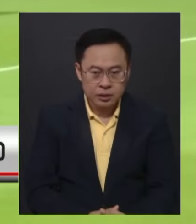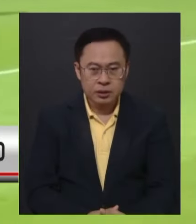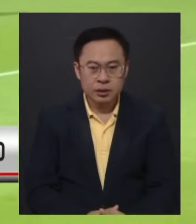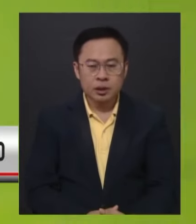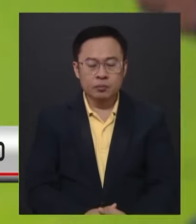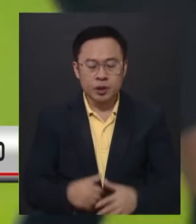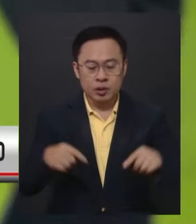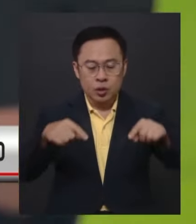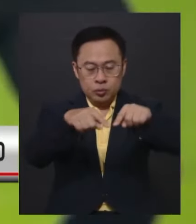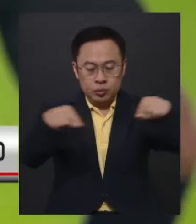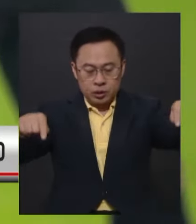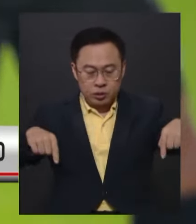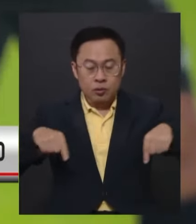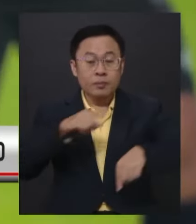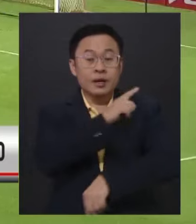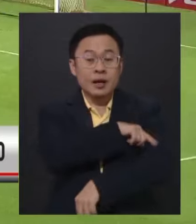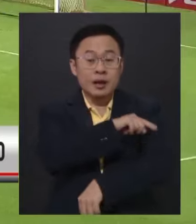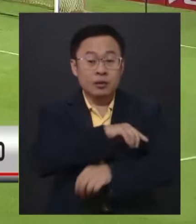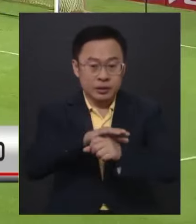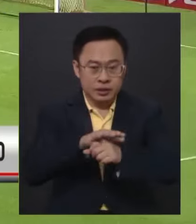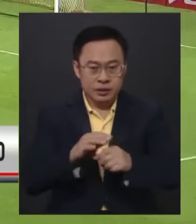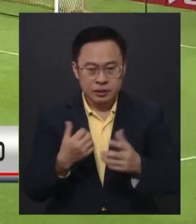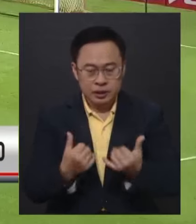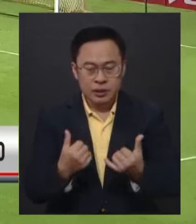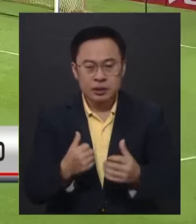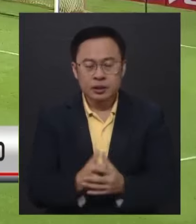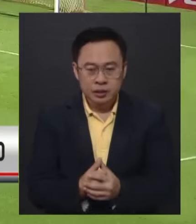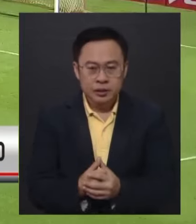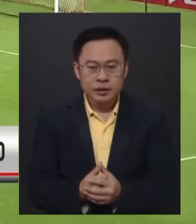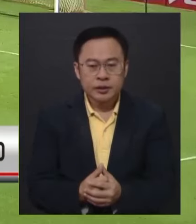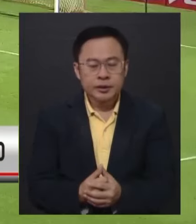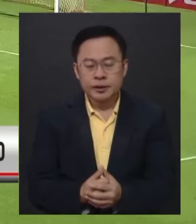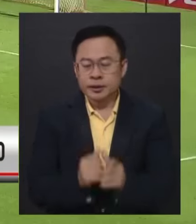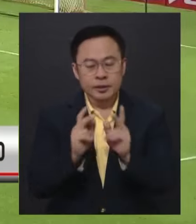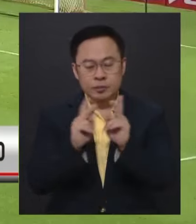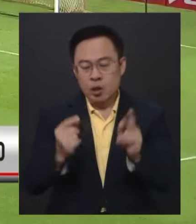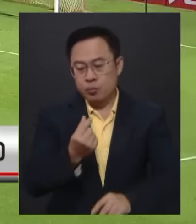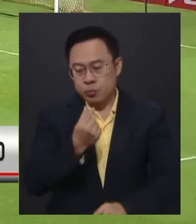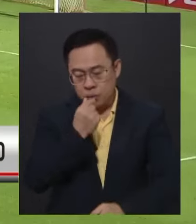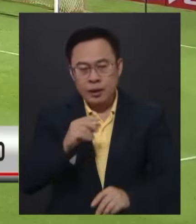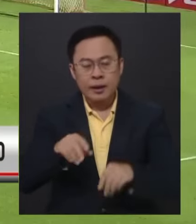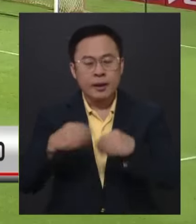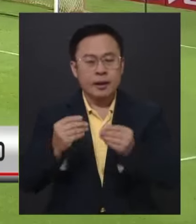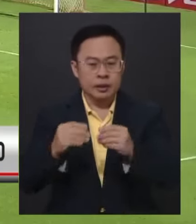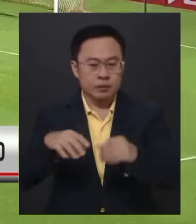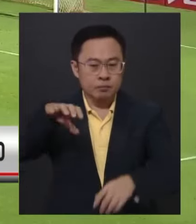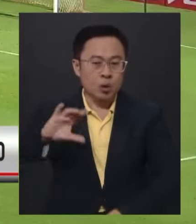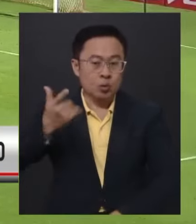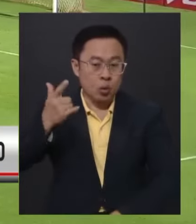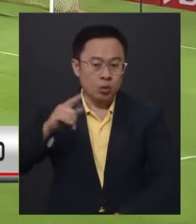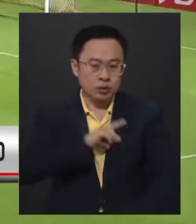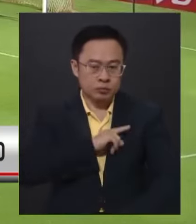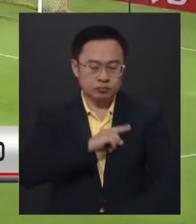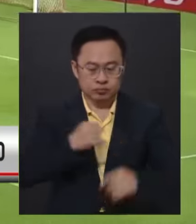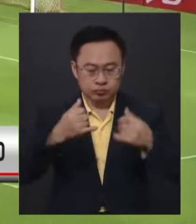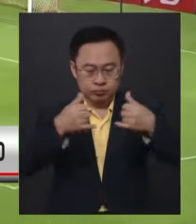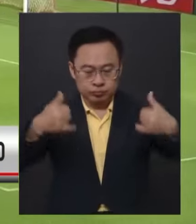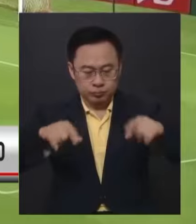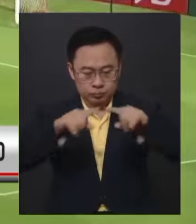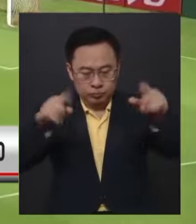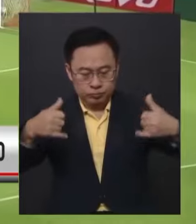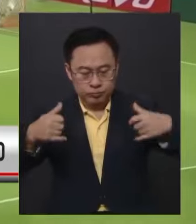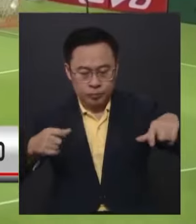ครับเป็นจุดโทษครับแล้วก็คนยิงเนี่ยเป็นสเตฟานเชโปวิชครับกองหน้าที่เมื่อวานนี้ได้ลงเป็นตัวจริงนะครับแล้วก็วิ่งมา